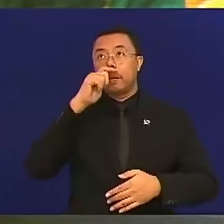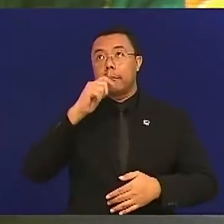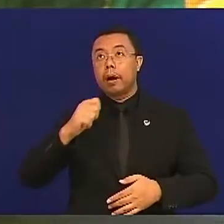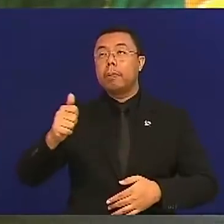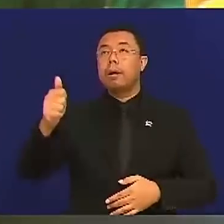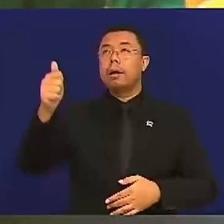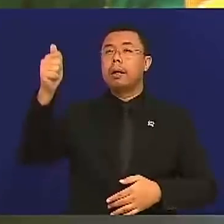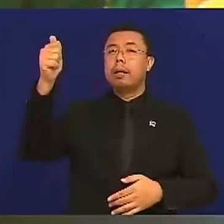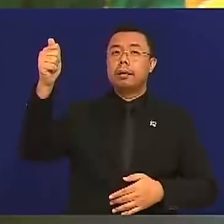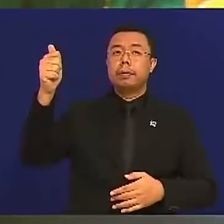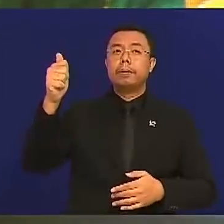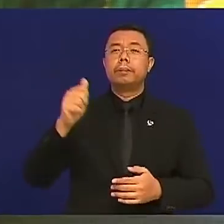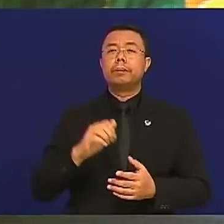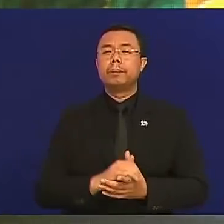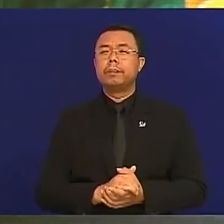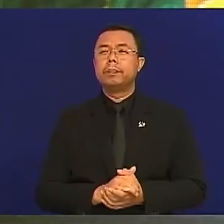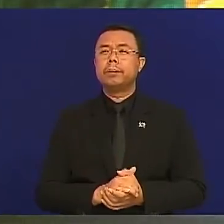kesukaan Bapa.